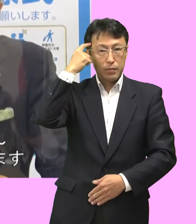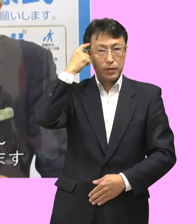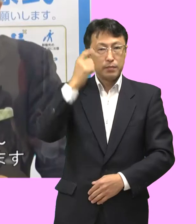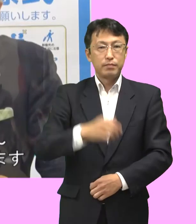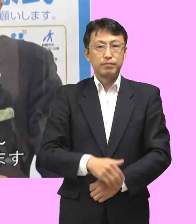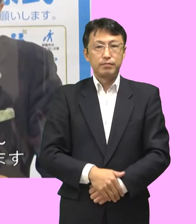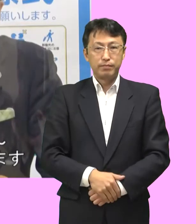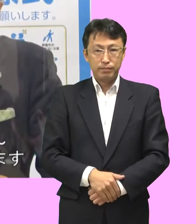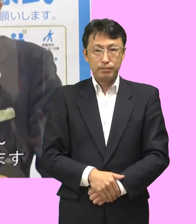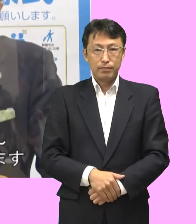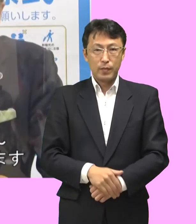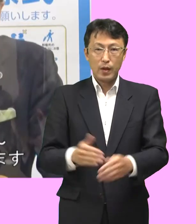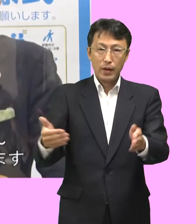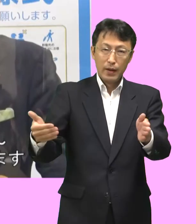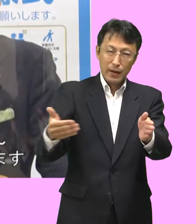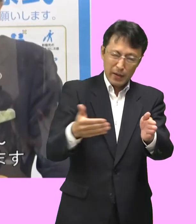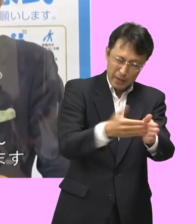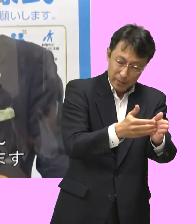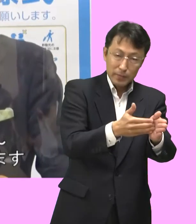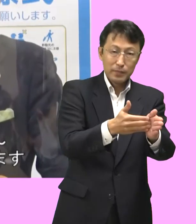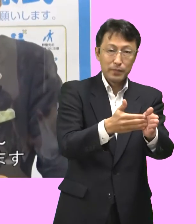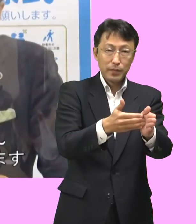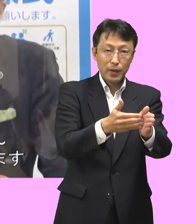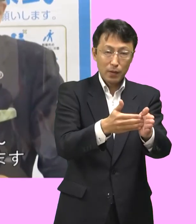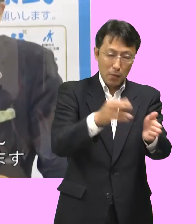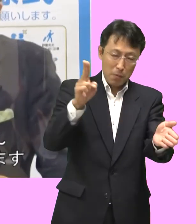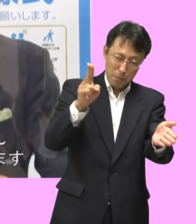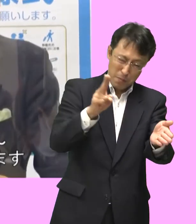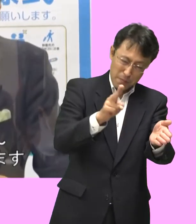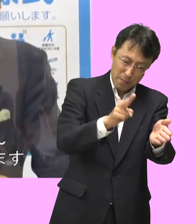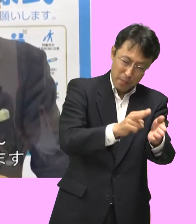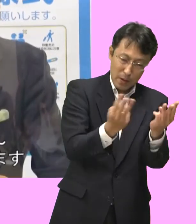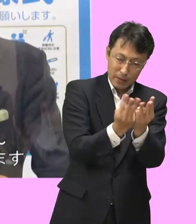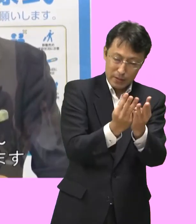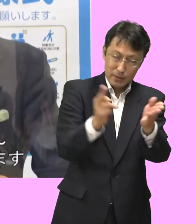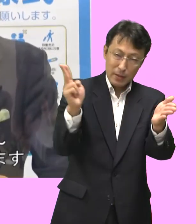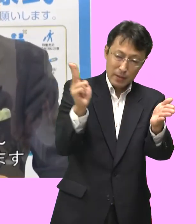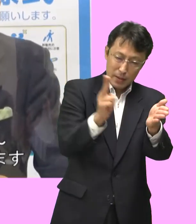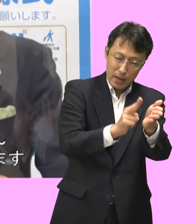確定してからですね、最後の調整をしますので、まあ、その点では